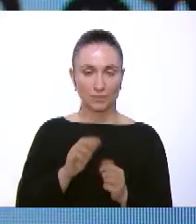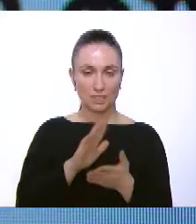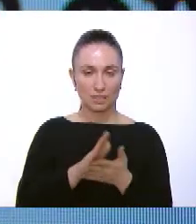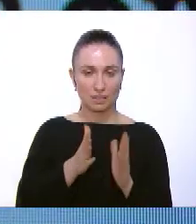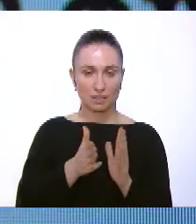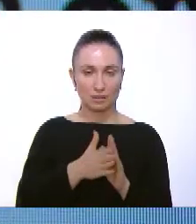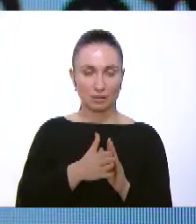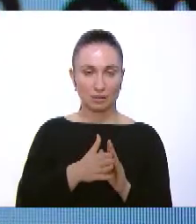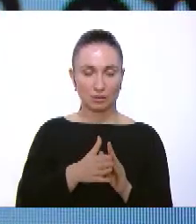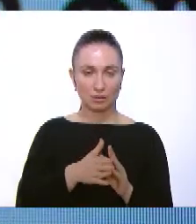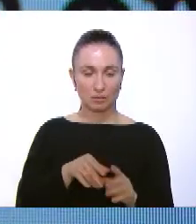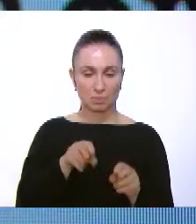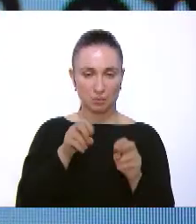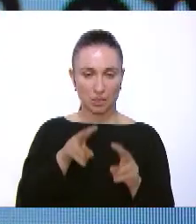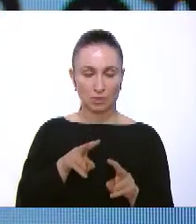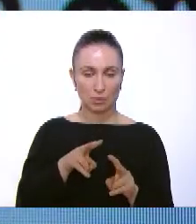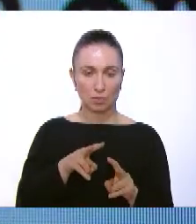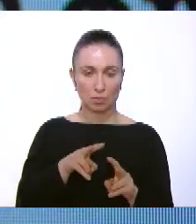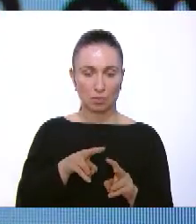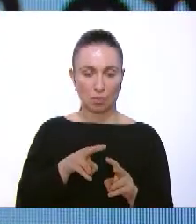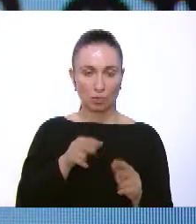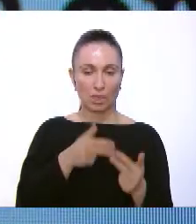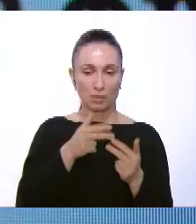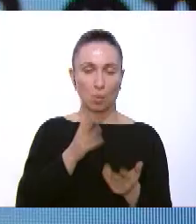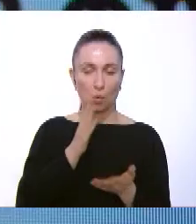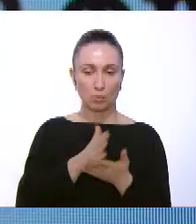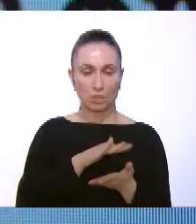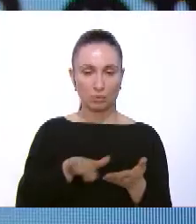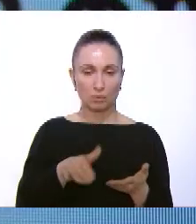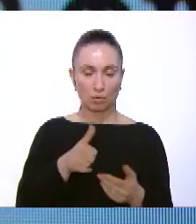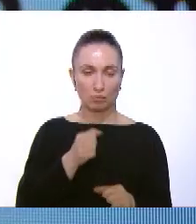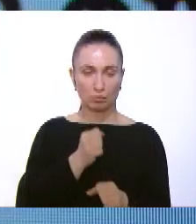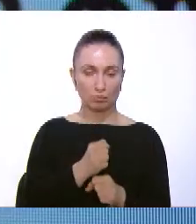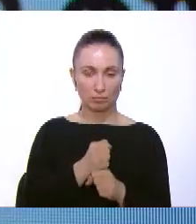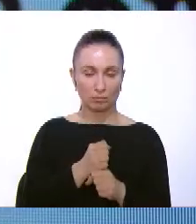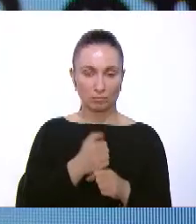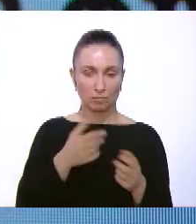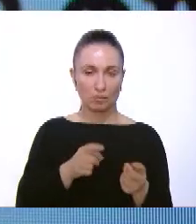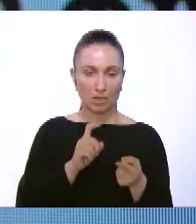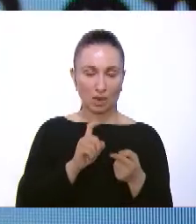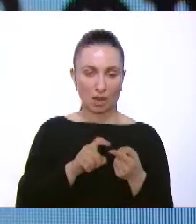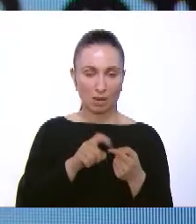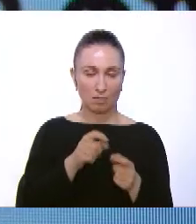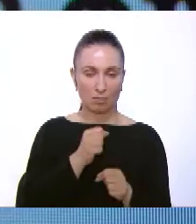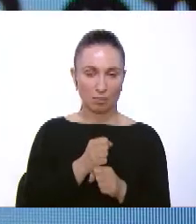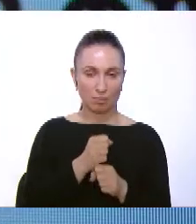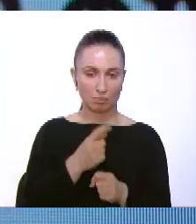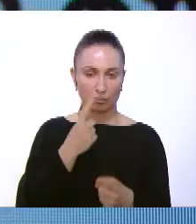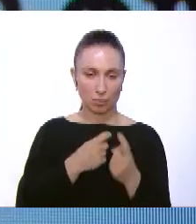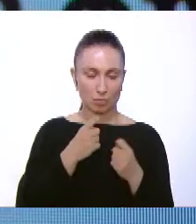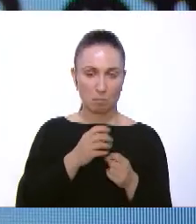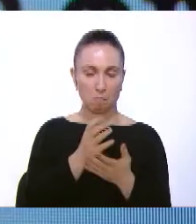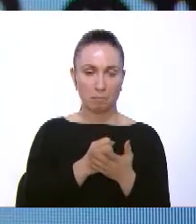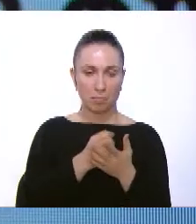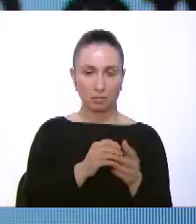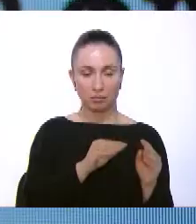სისტემა, ონლაინ სისტემა, უსაფრთხო, რომლითაც მუშავდება, შემდეგ უკვე ანალიზი უკეთდება მონაცემთა